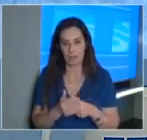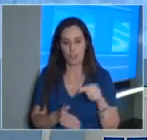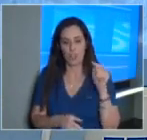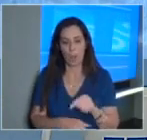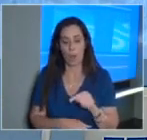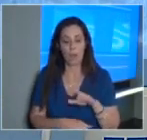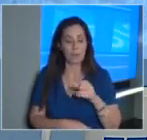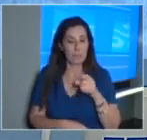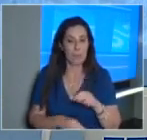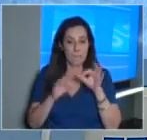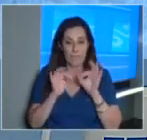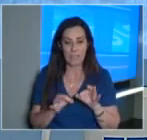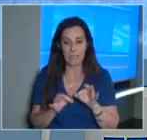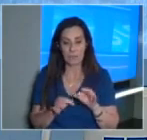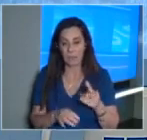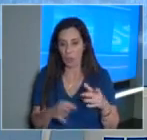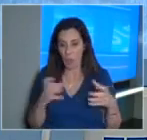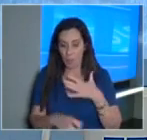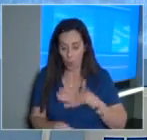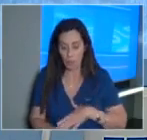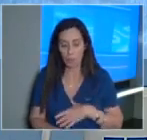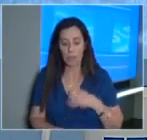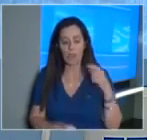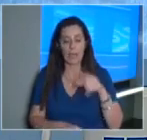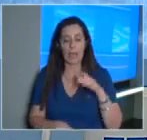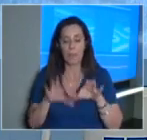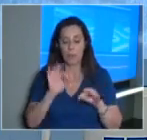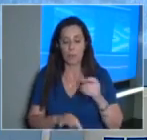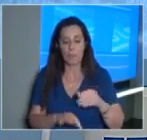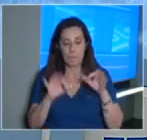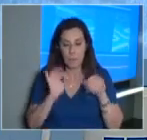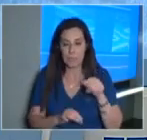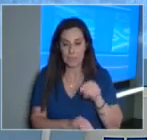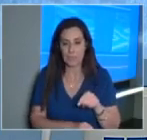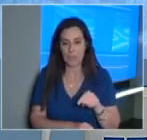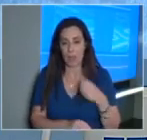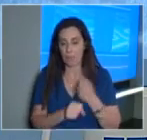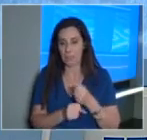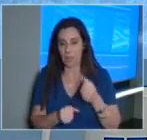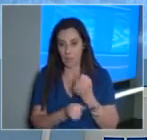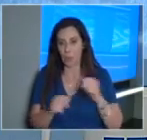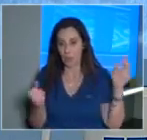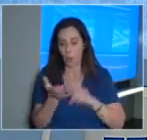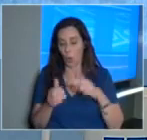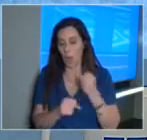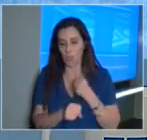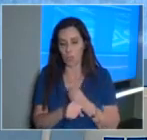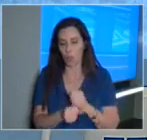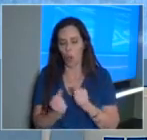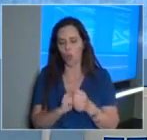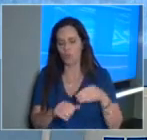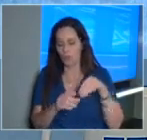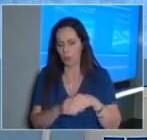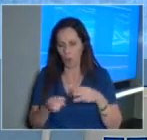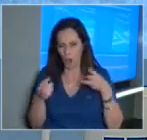שבו, האם זה בעצם ביטוי רצון העם, ללכת לבחירות חוזרות, האם בעצם זה המעשה הדמוקרטי לעשות עכשיו, או